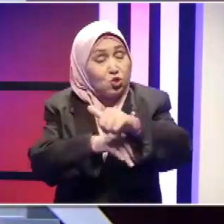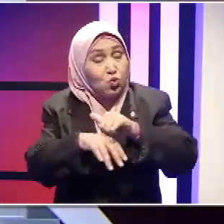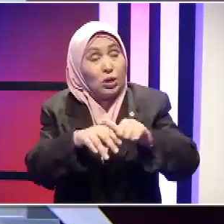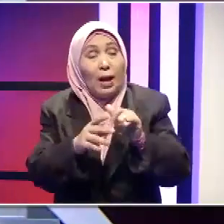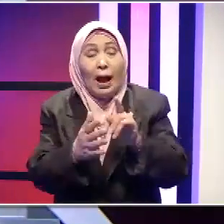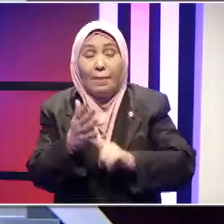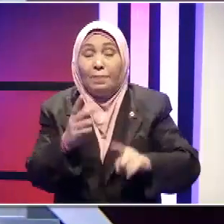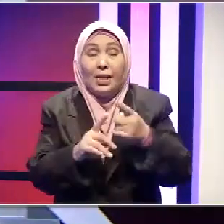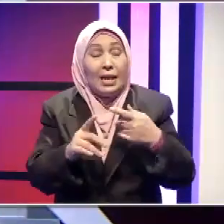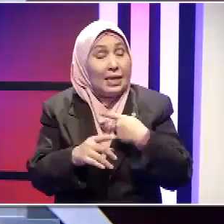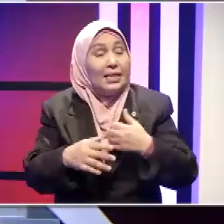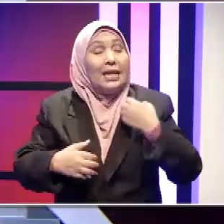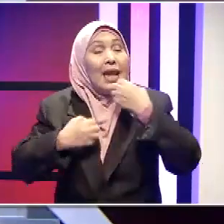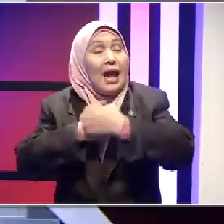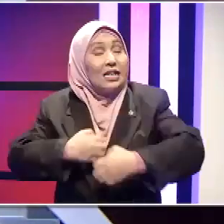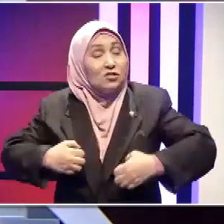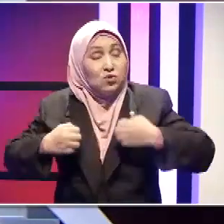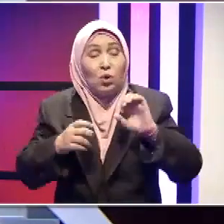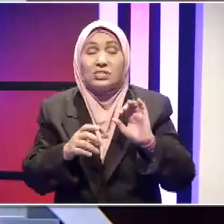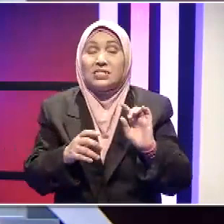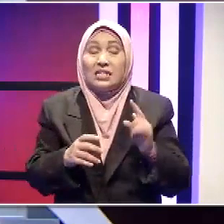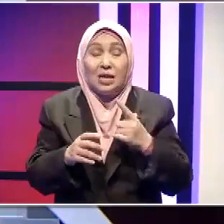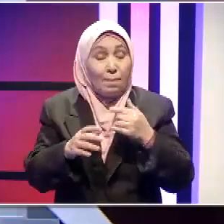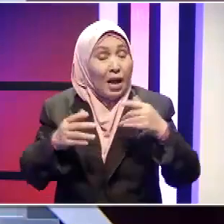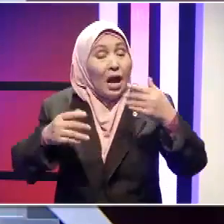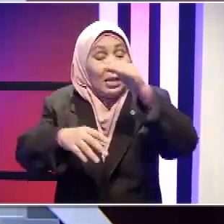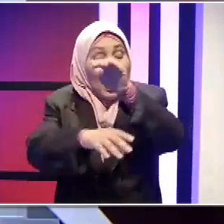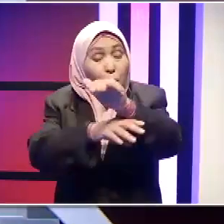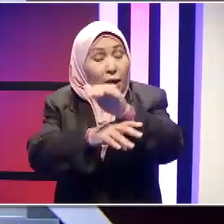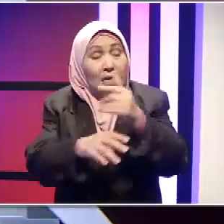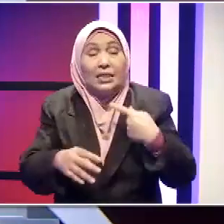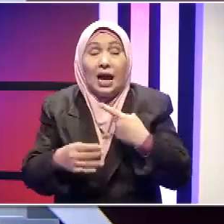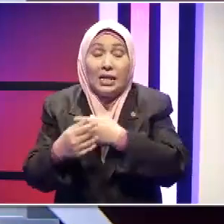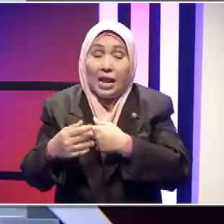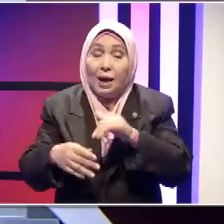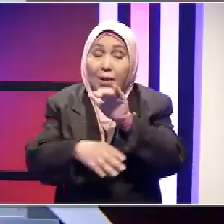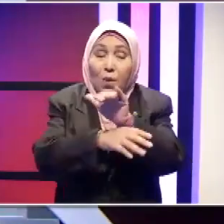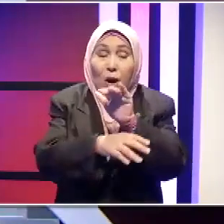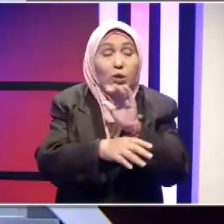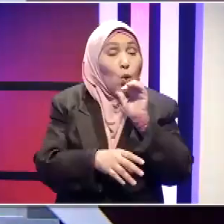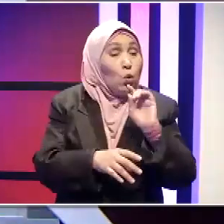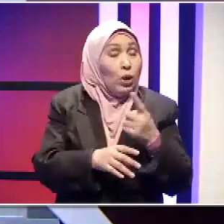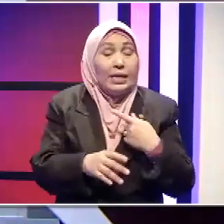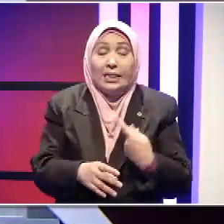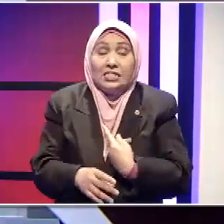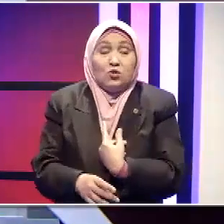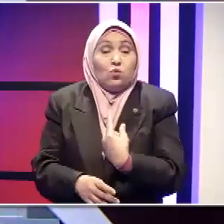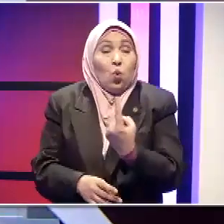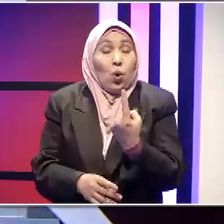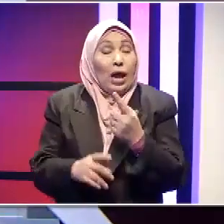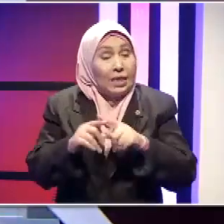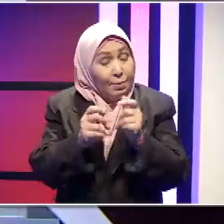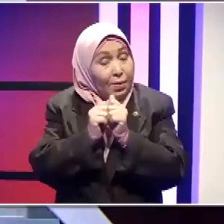tapi lockheed enak berkeyboard semata-mata jadi perjuangan kita ini adalah perjalanan perjuangan bukan sekadar kita bersendirian tetap Hai